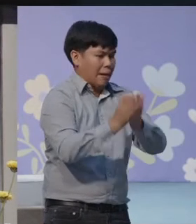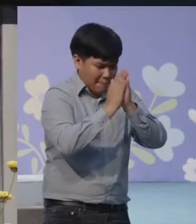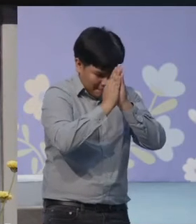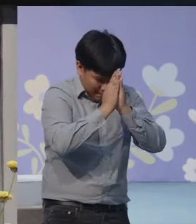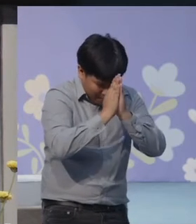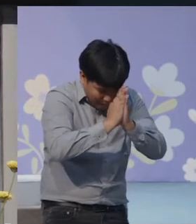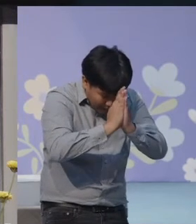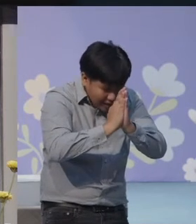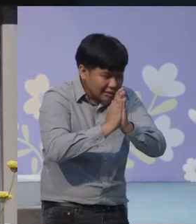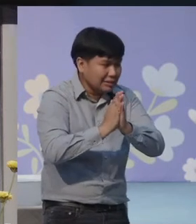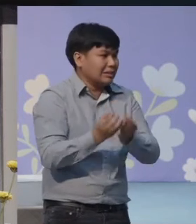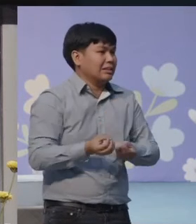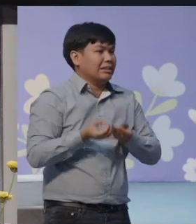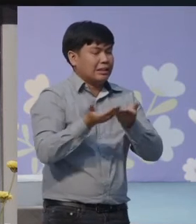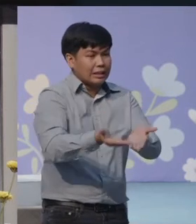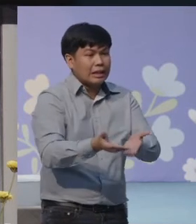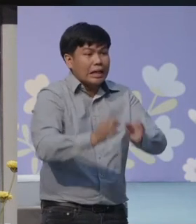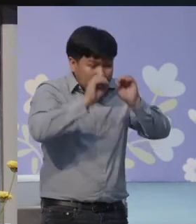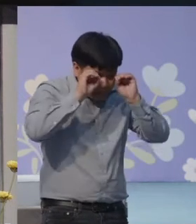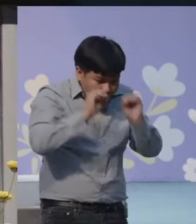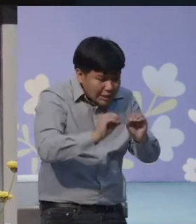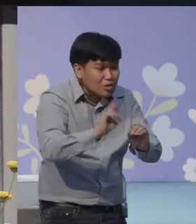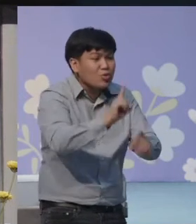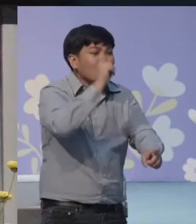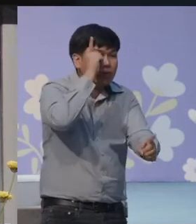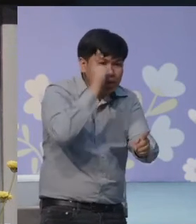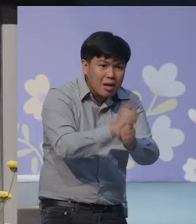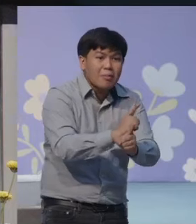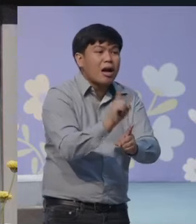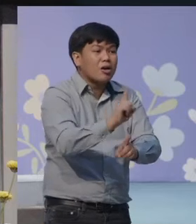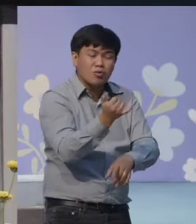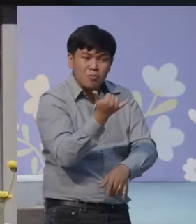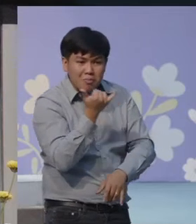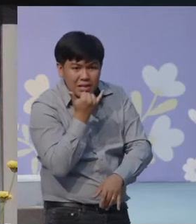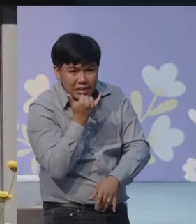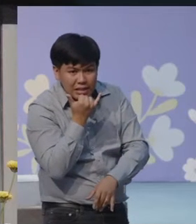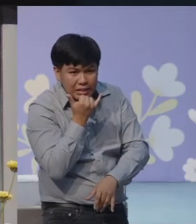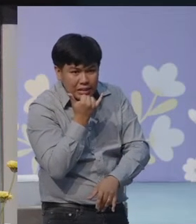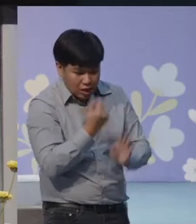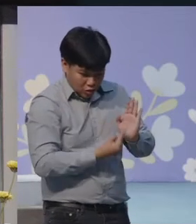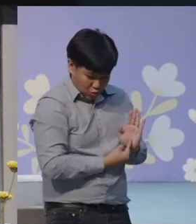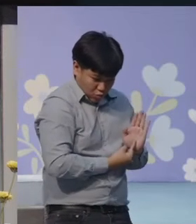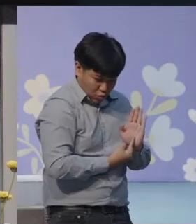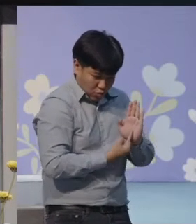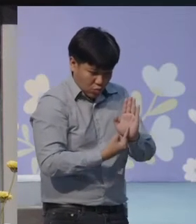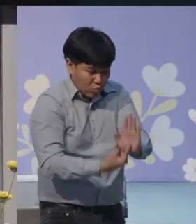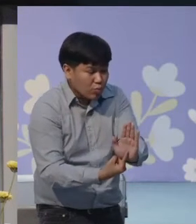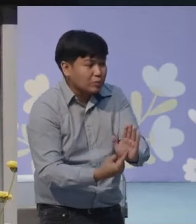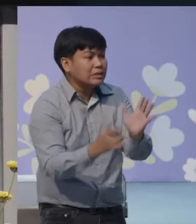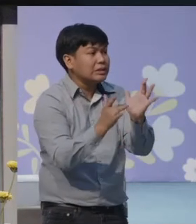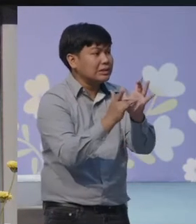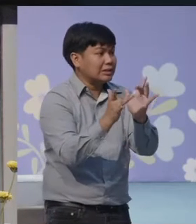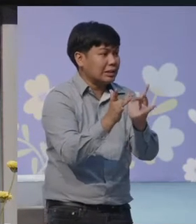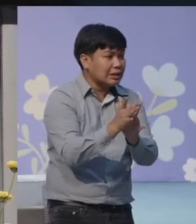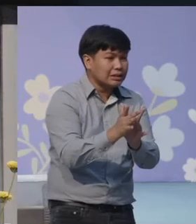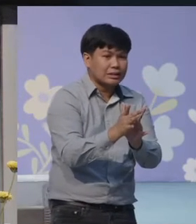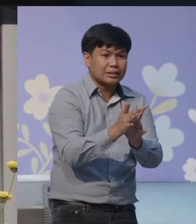ipagdasal, turuan kung ano ang dapat, ipakilala sila kay Hesukristo,